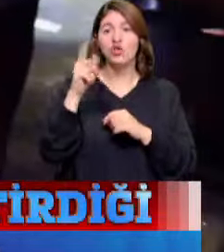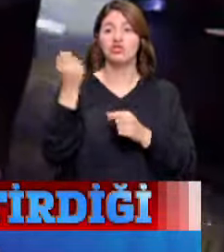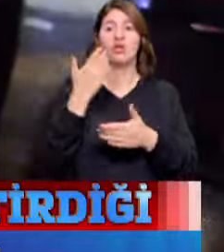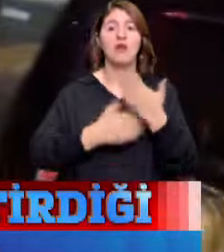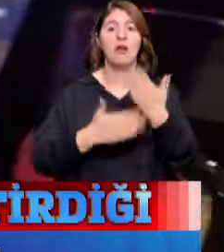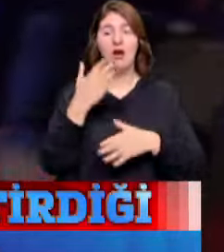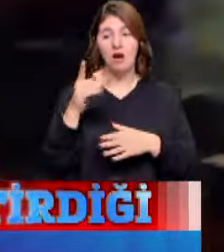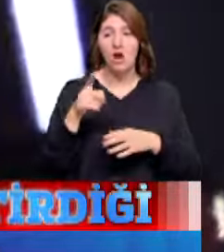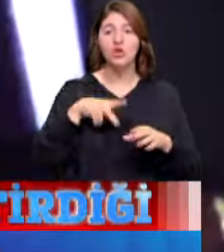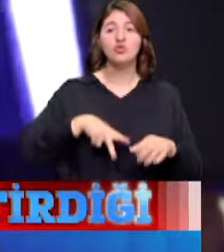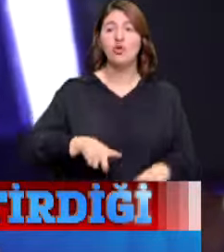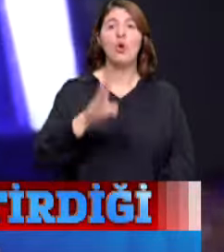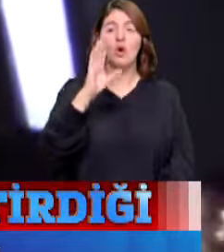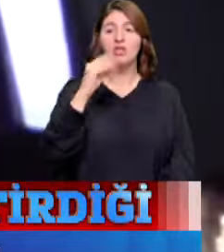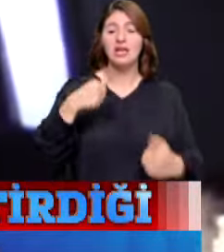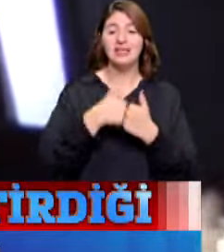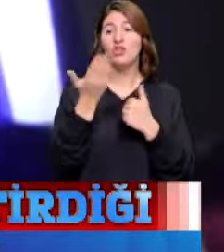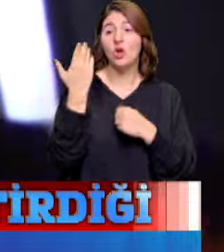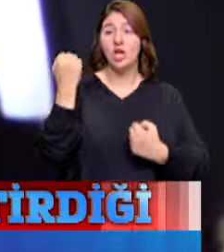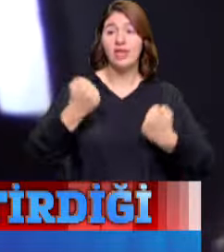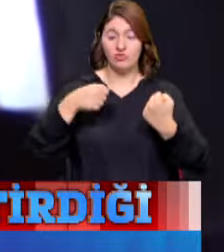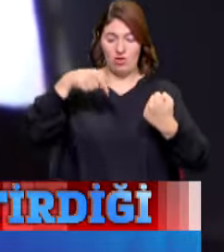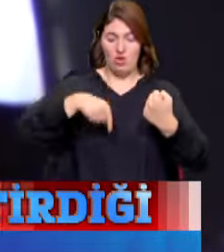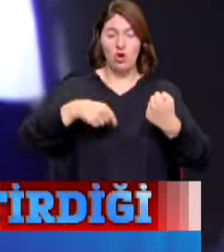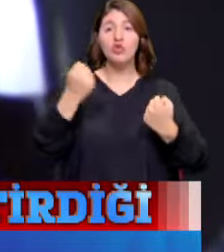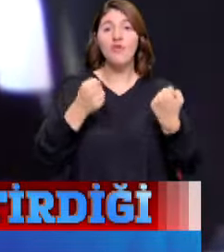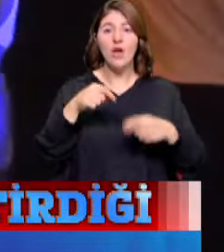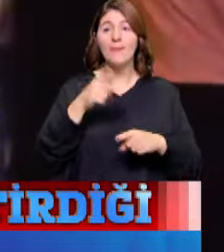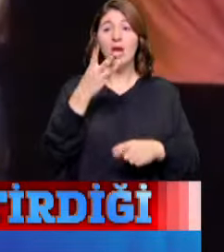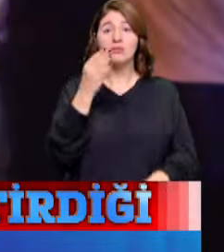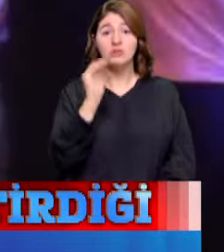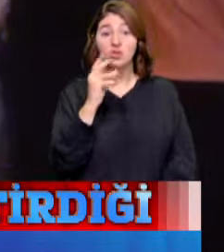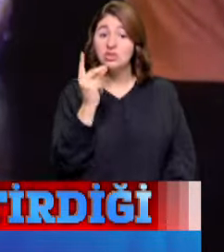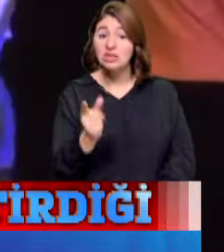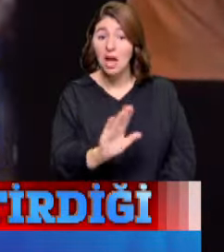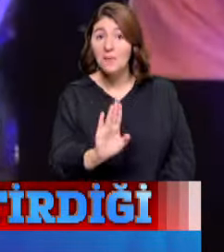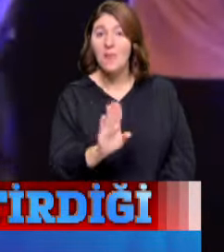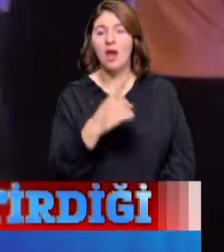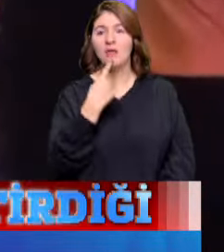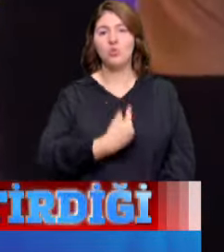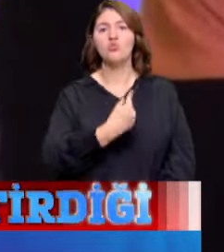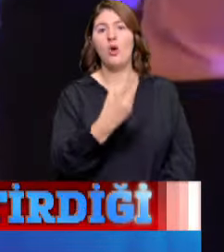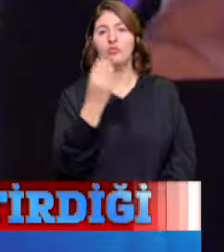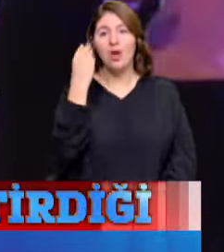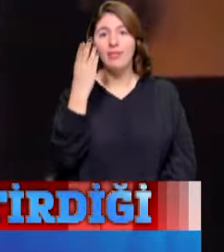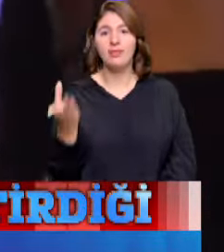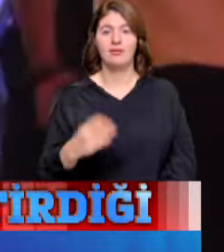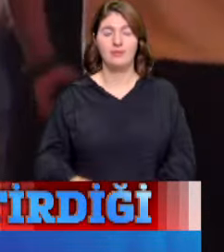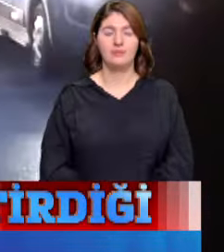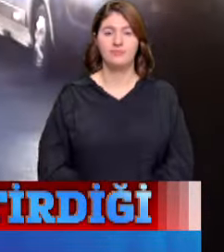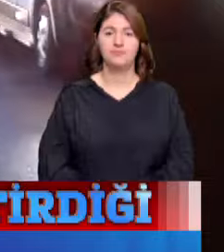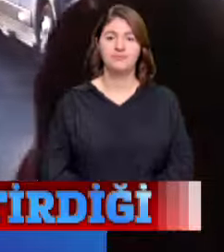de yaralandı. Yolcuların kazadan önce direksiyon başındaki şoförü birkaç kez hızlı gitmemesi konusunda uyardığı öğrenildi.